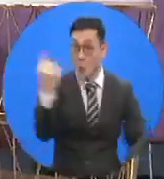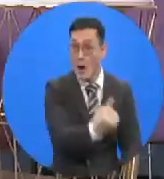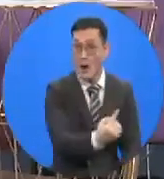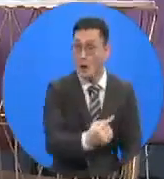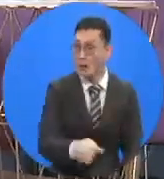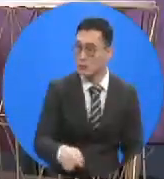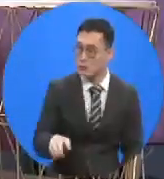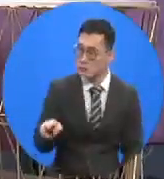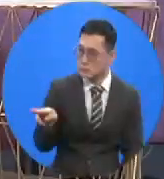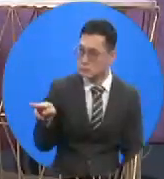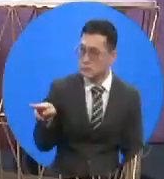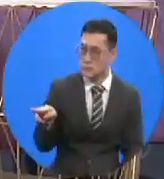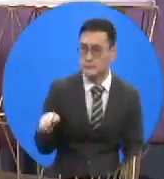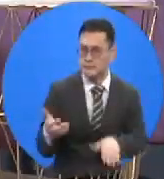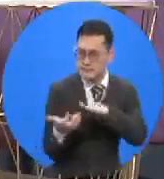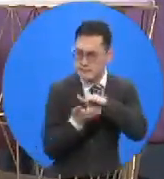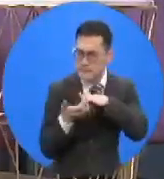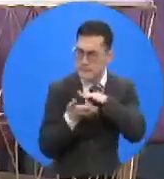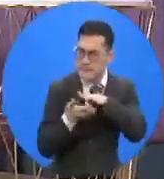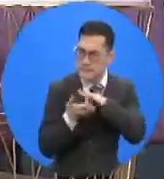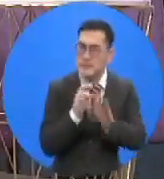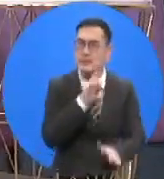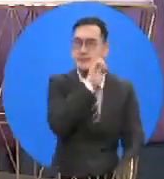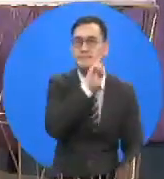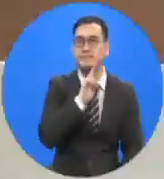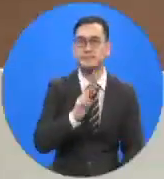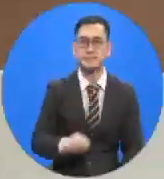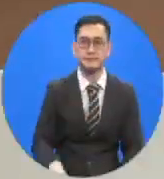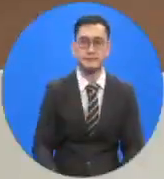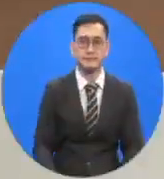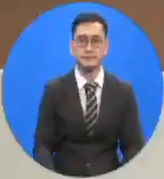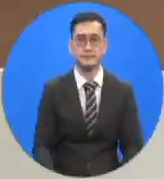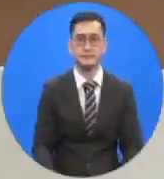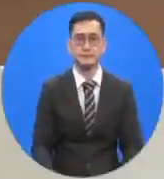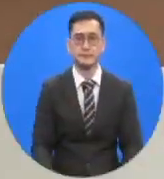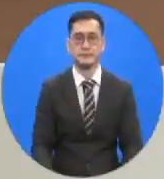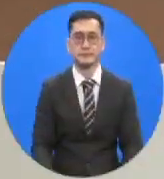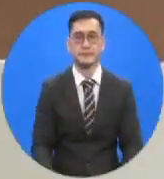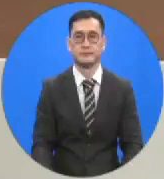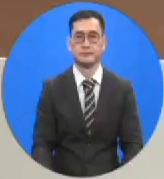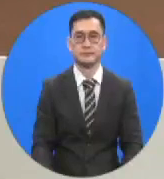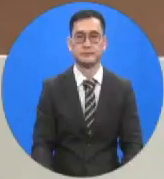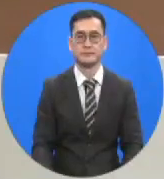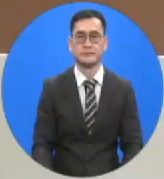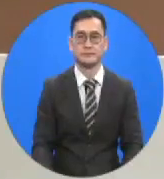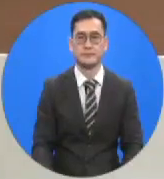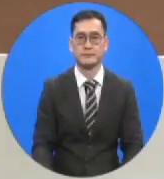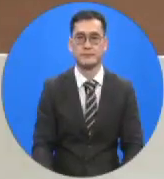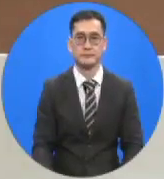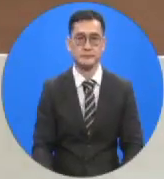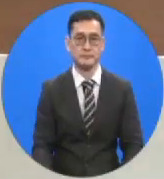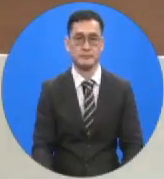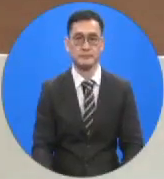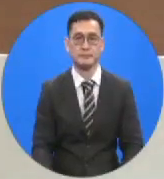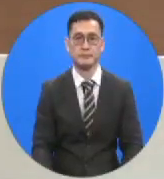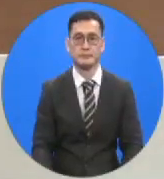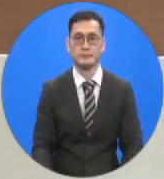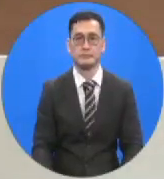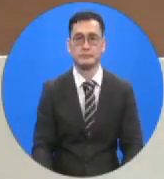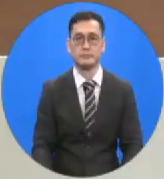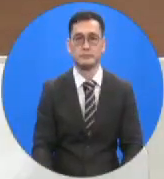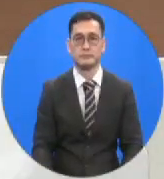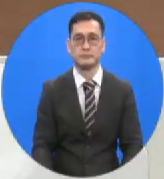이것도 뭔가 좀 뭔가 의도가 있는 거 아니냐. 뭐 이런 얘기도 있어요. 일단은 뭐 소나기를 좀 피해가려고 했었는데